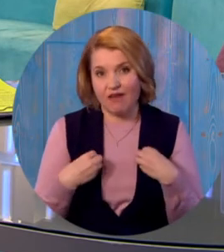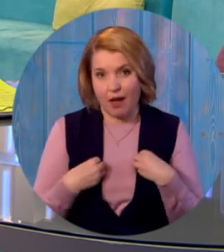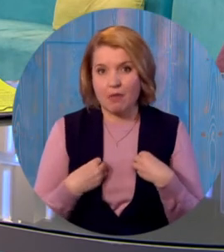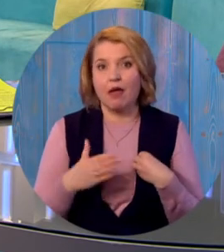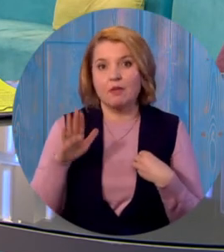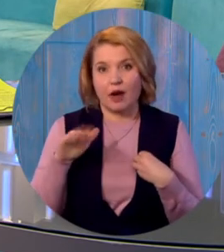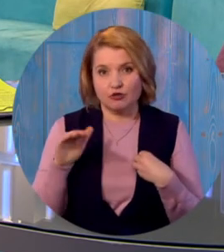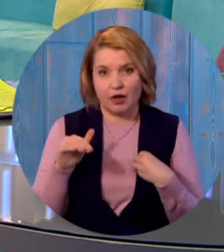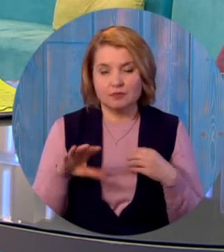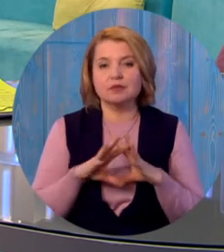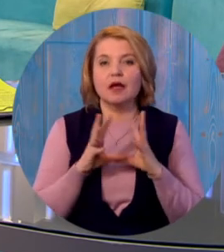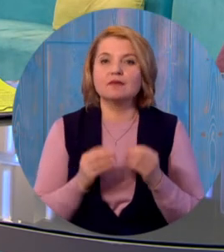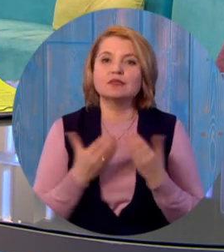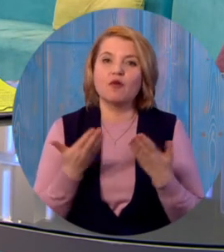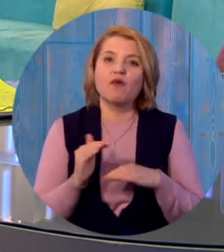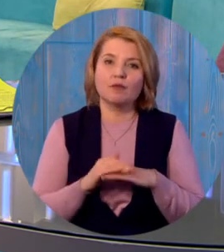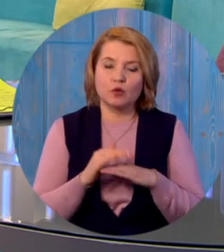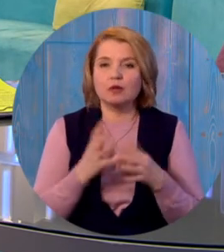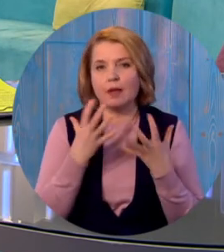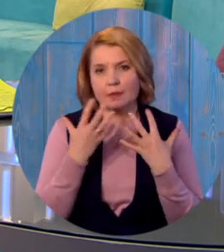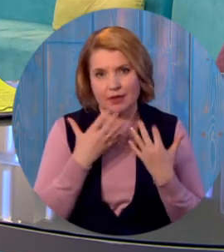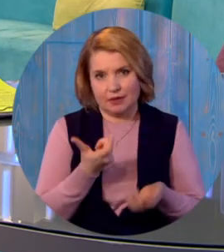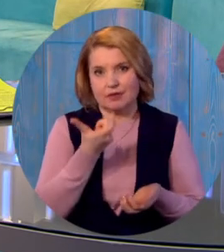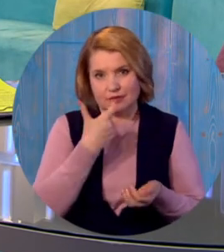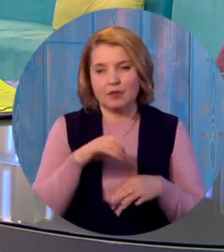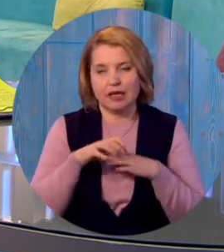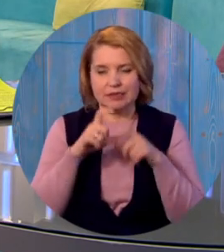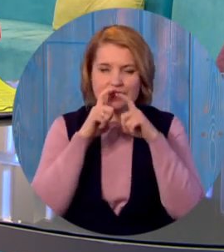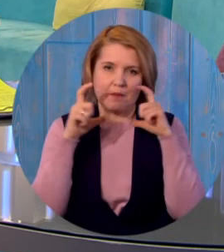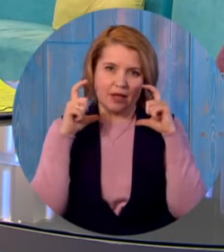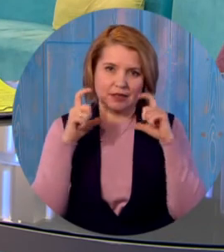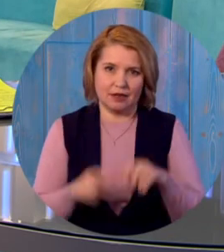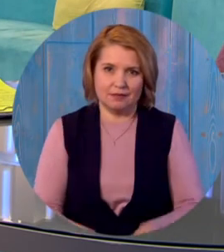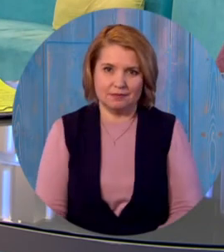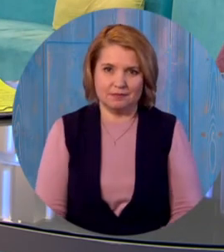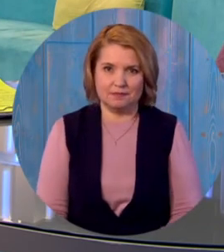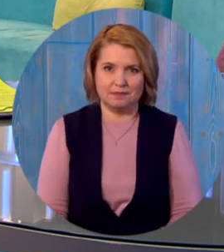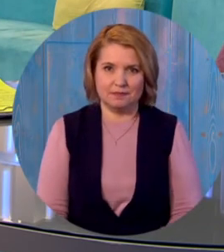желаем отличного дня всем нашим телезрителям. Берегите себя и соблюдайте масочный режим. Хорошего всем дня.